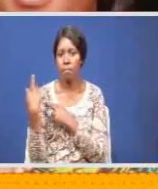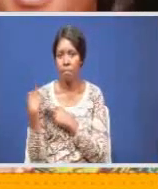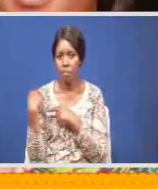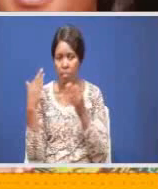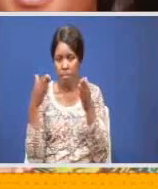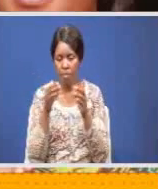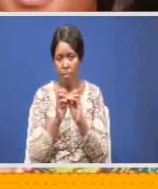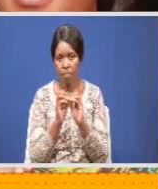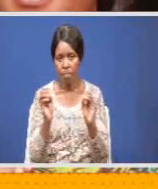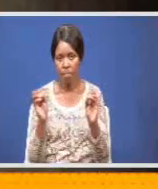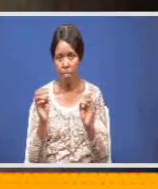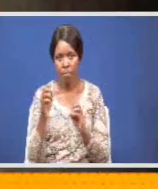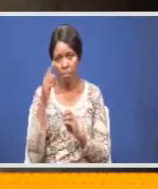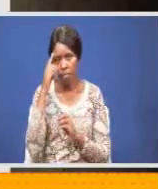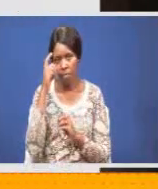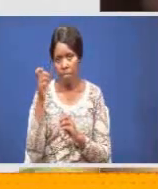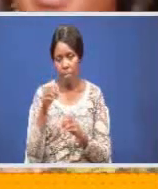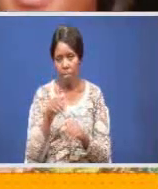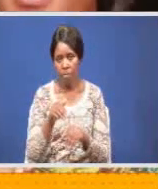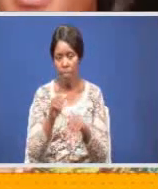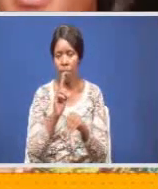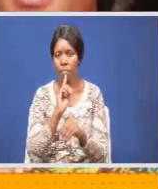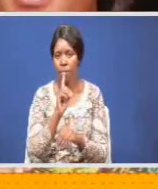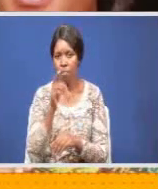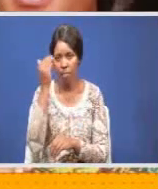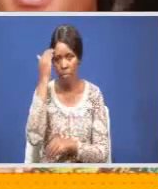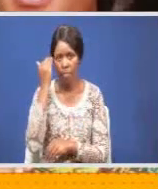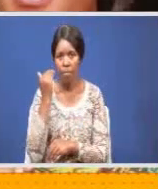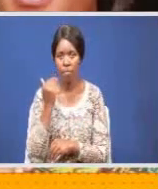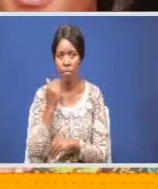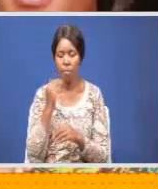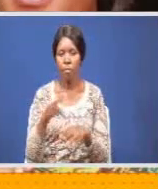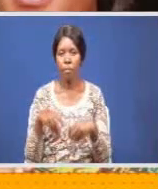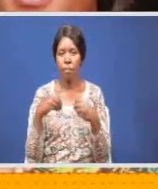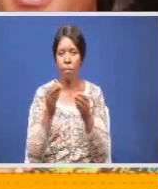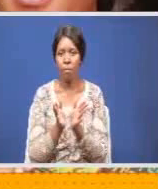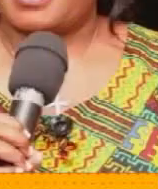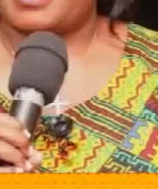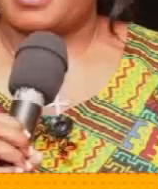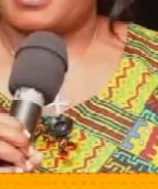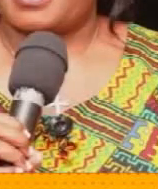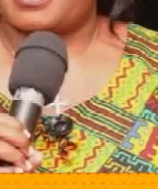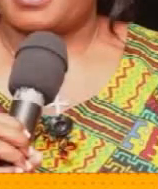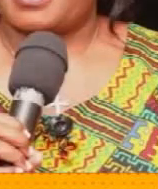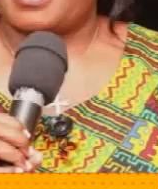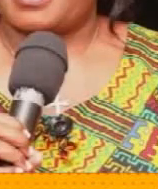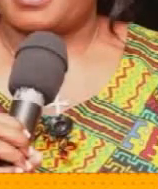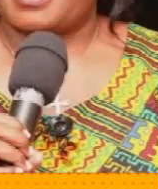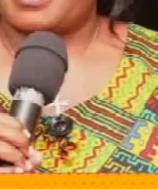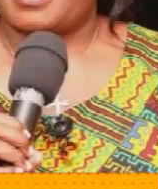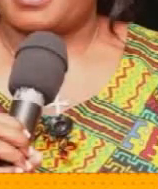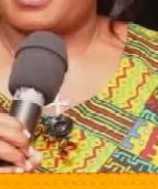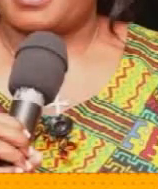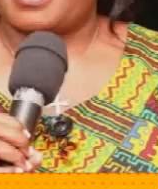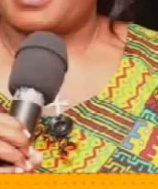buwebo ya tano. Kwa barabara ya muingiri itore mkuru okie. Potuka buwe ya tandato na pamuanja. Nikure